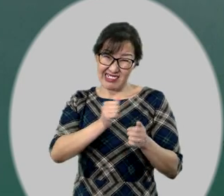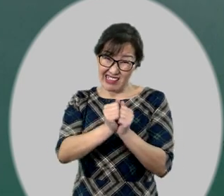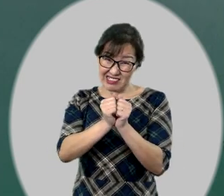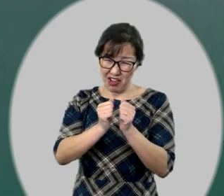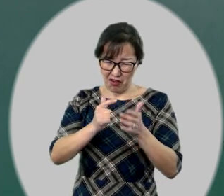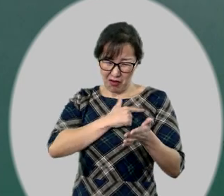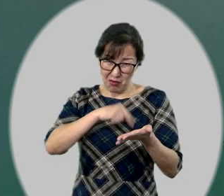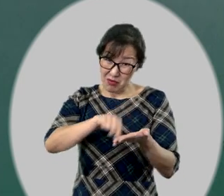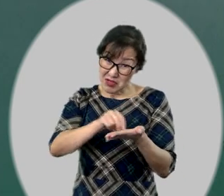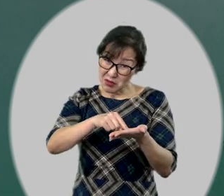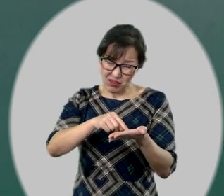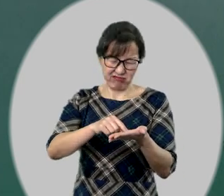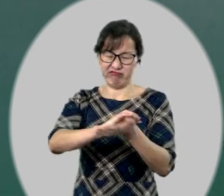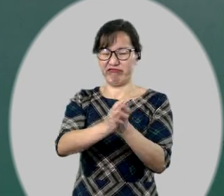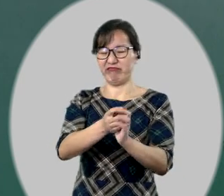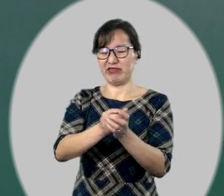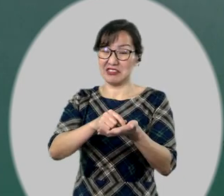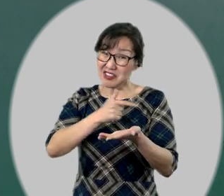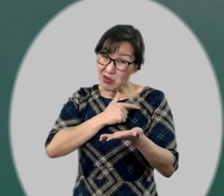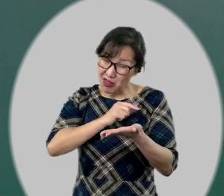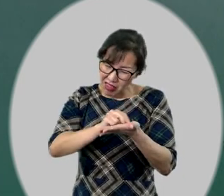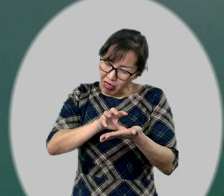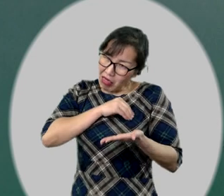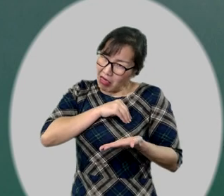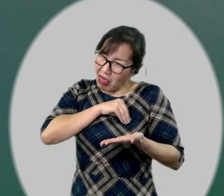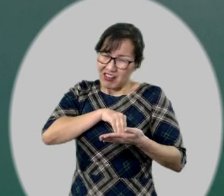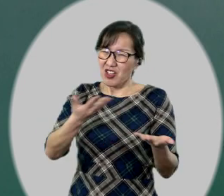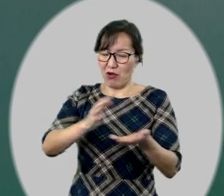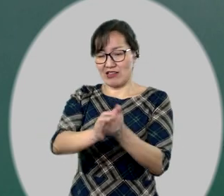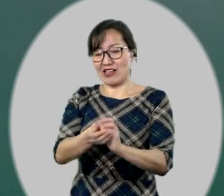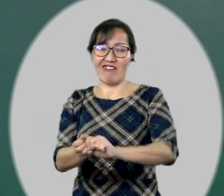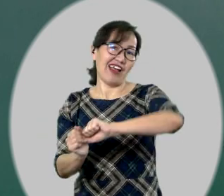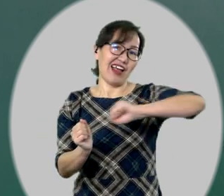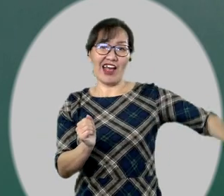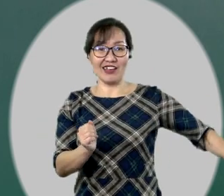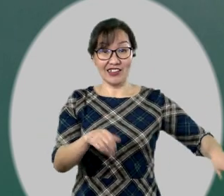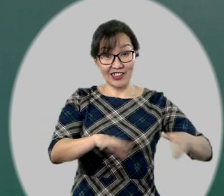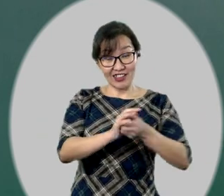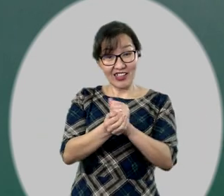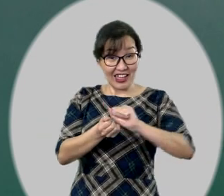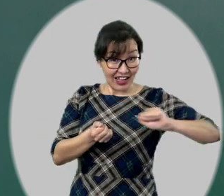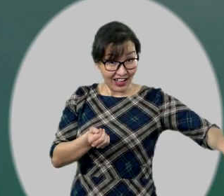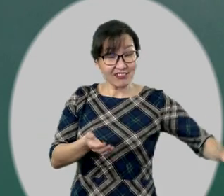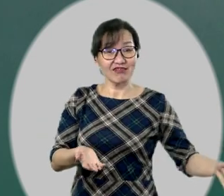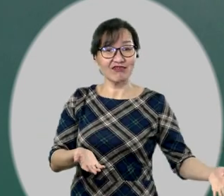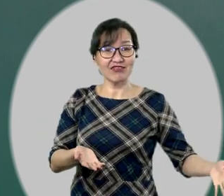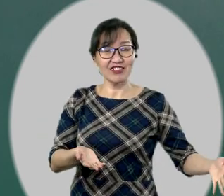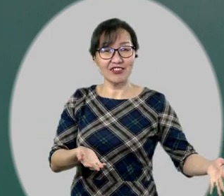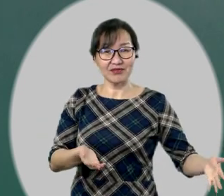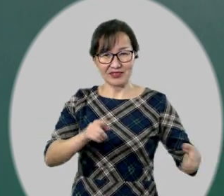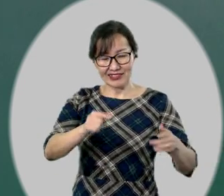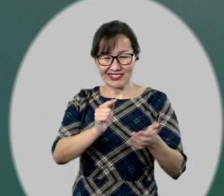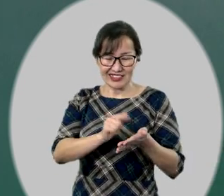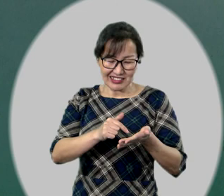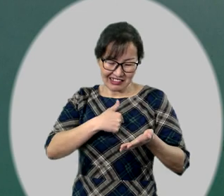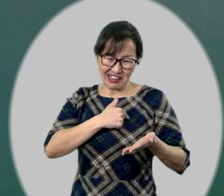бүгдээрээ бачичин. Бачаад нүү одао яхав хуүгэн сахурух гэж. Төгүйл найдзийг консенс тэглээ питоий одаоан гэж